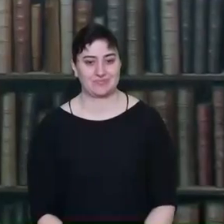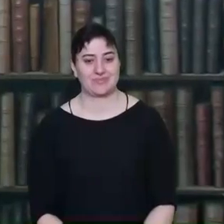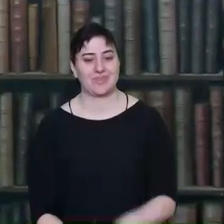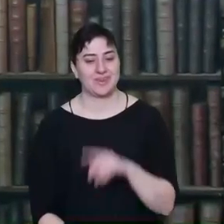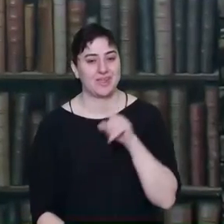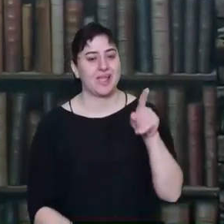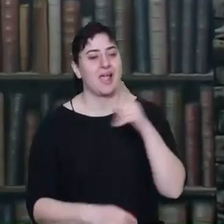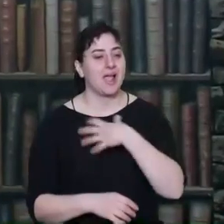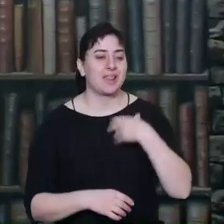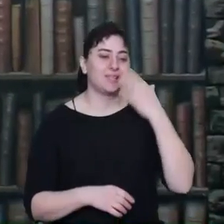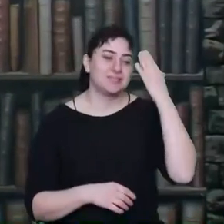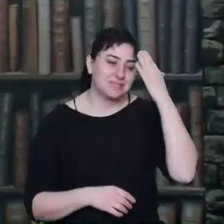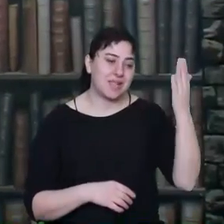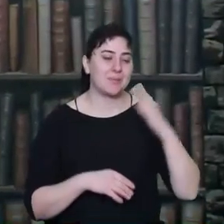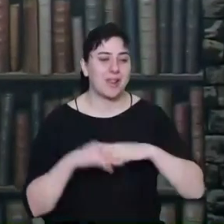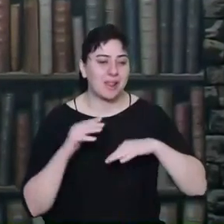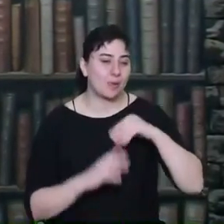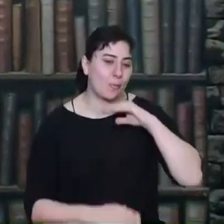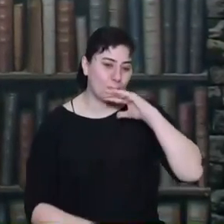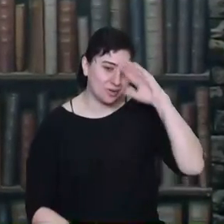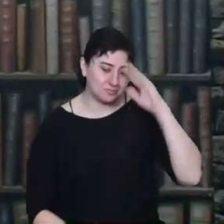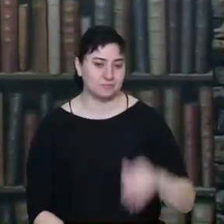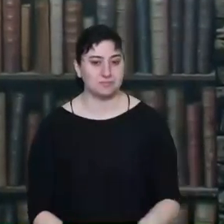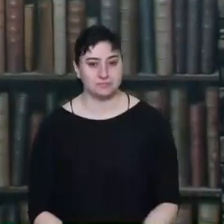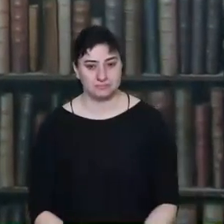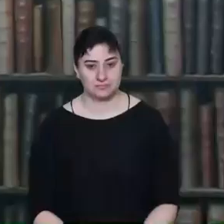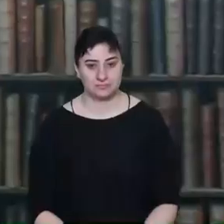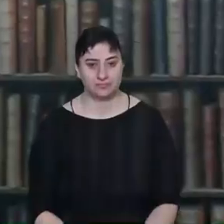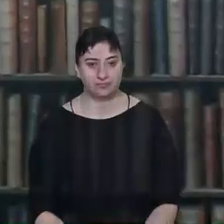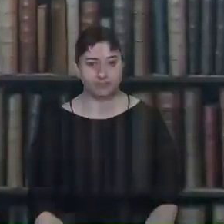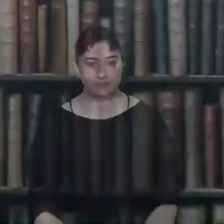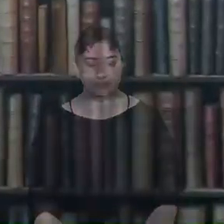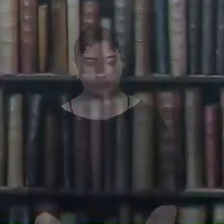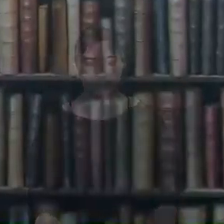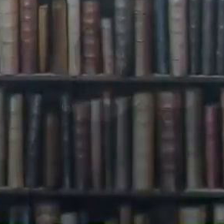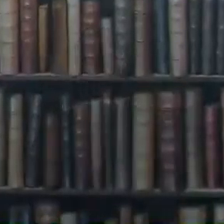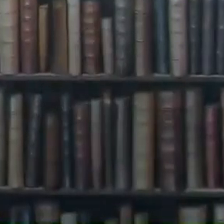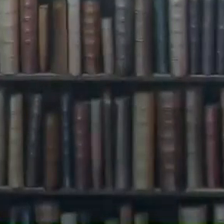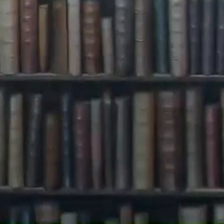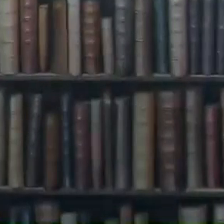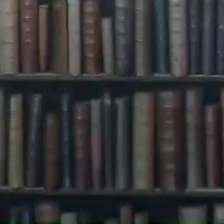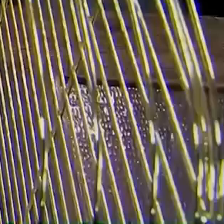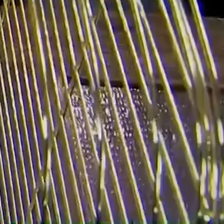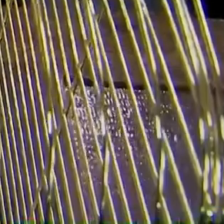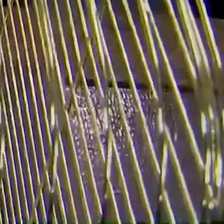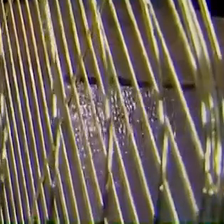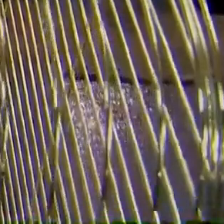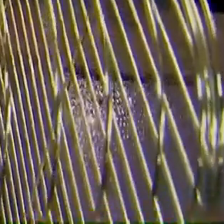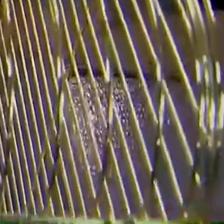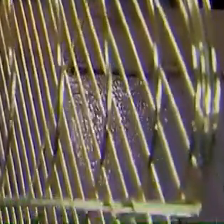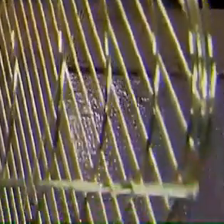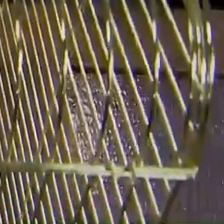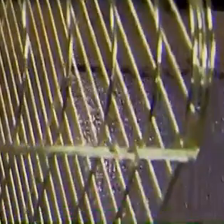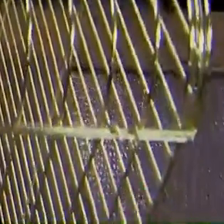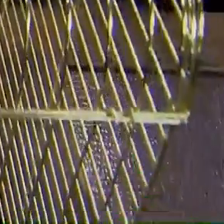Badire annemin de ellerinden öperim efendim. Görüşürüz. Göğsünü şişirerek derin bir nefes alıp hızla dışa verdi. Serpil, Rüyam